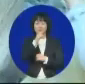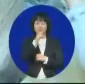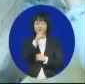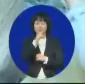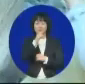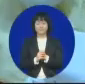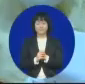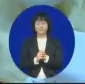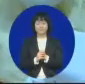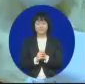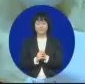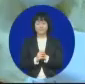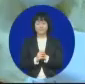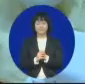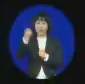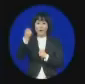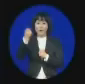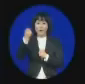있습니다